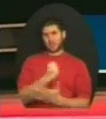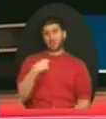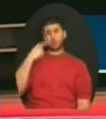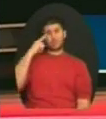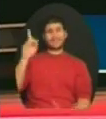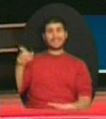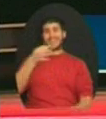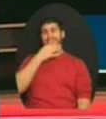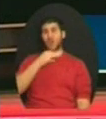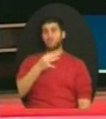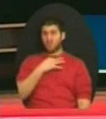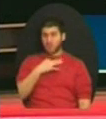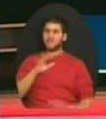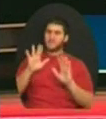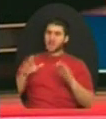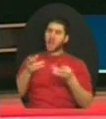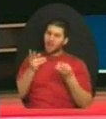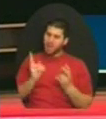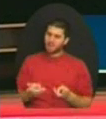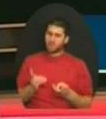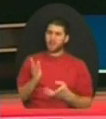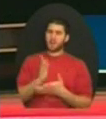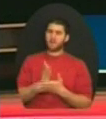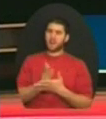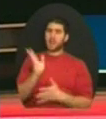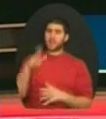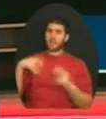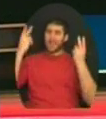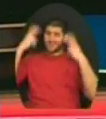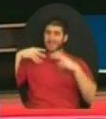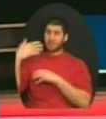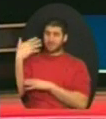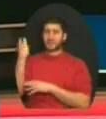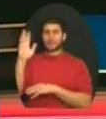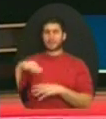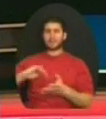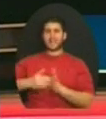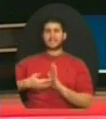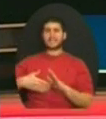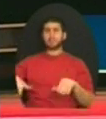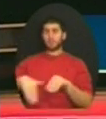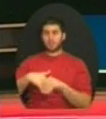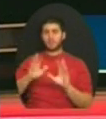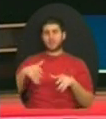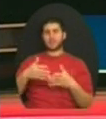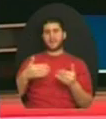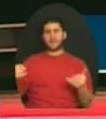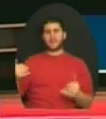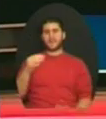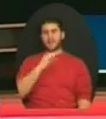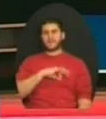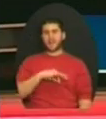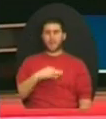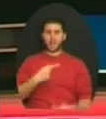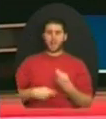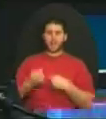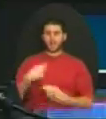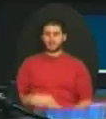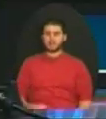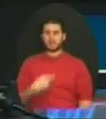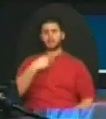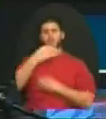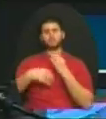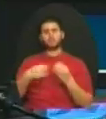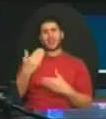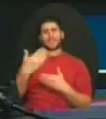שבכך היתרון שלנו, וכך אנחנו יכולות להביא פה גם להסדר מדיני, גם להסכם שלום וגם לרווחה כלכלית. שאלה אחרונה לסיום